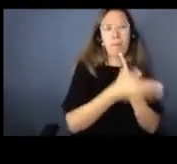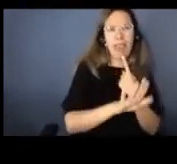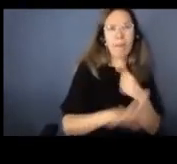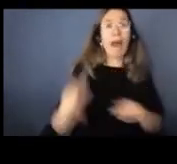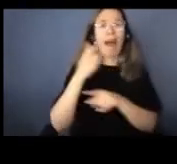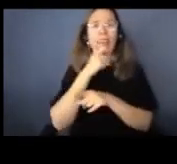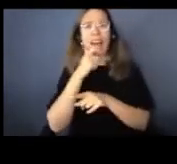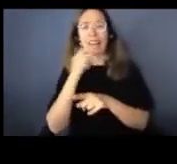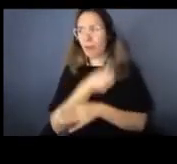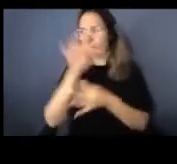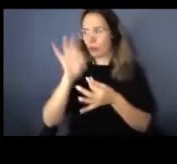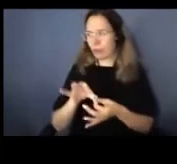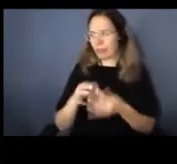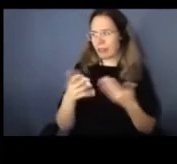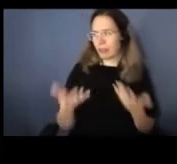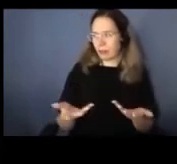eux »,